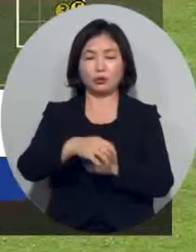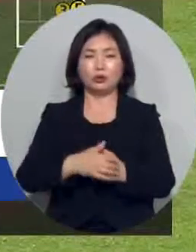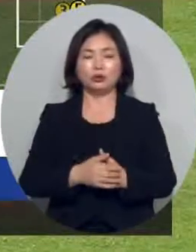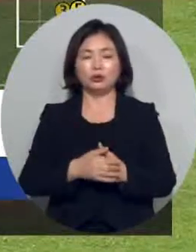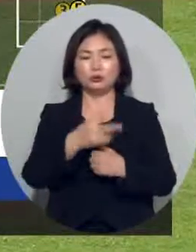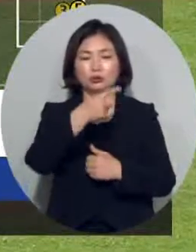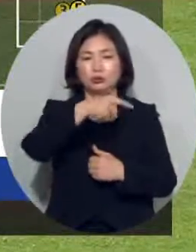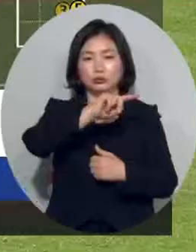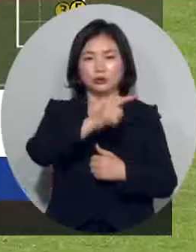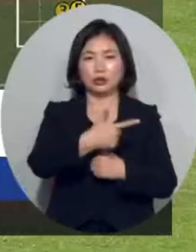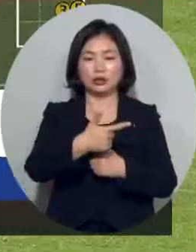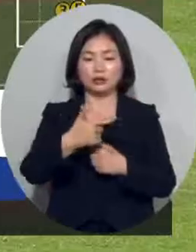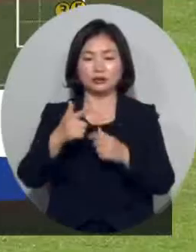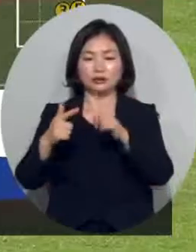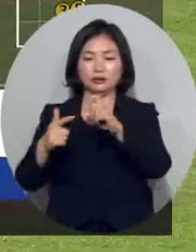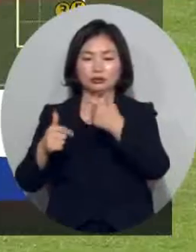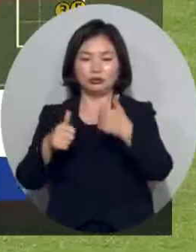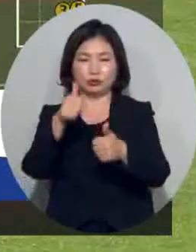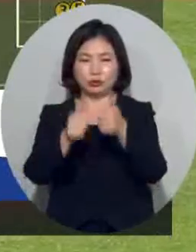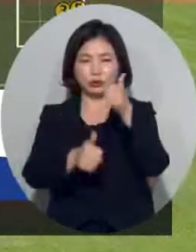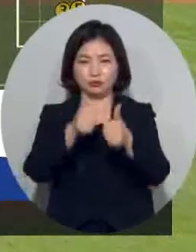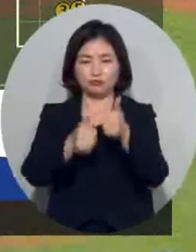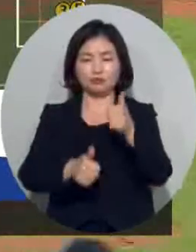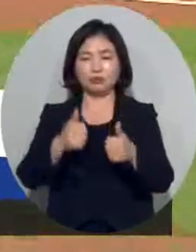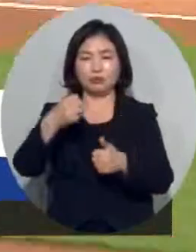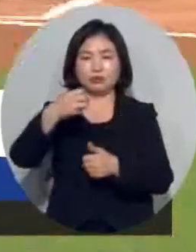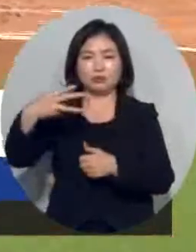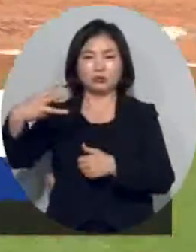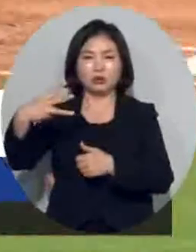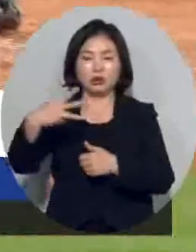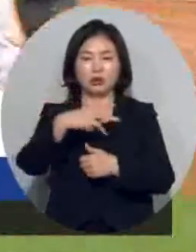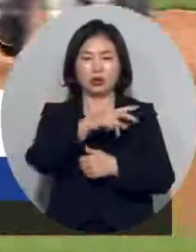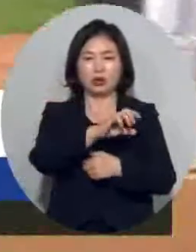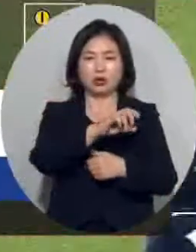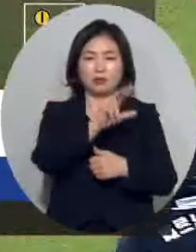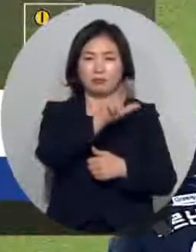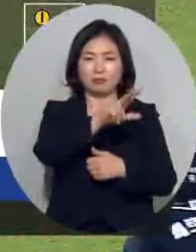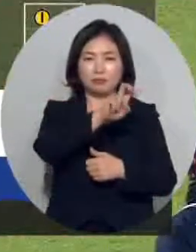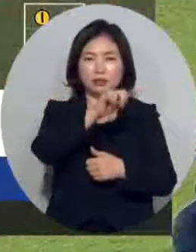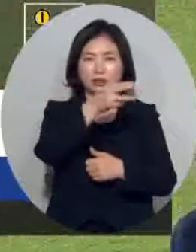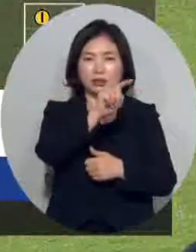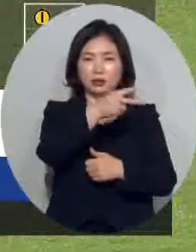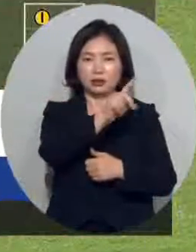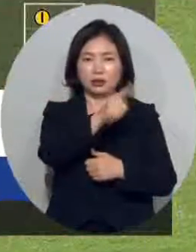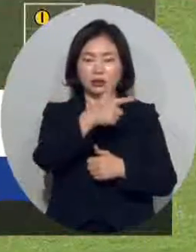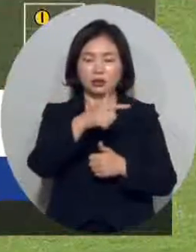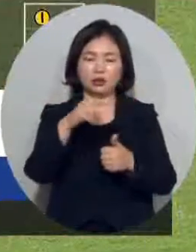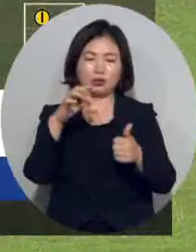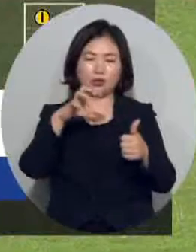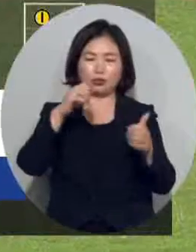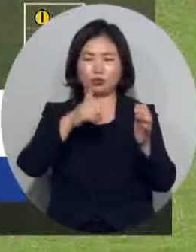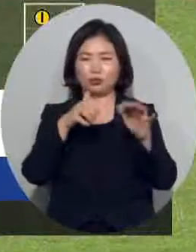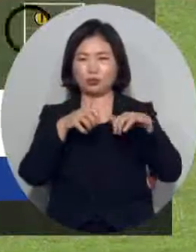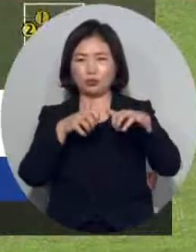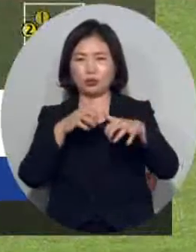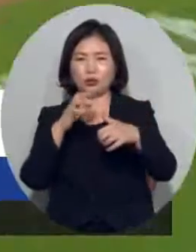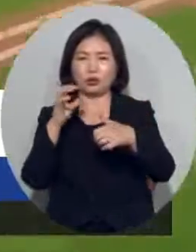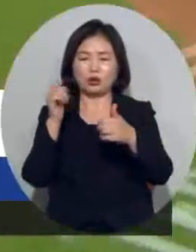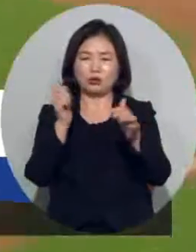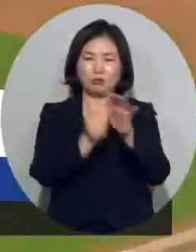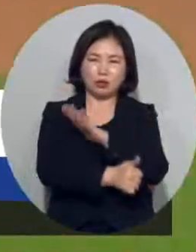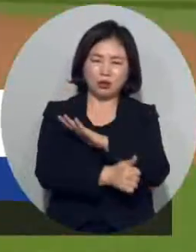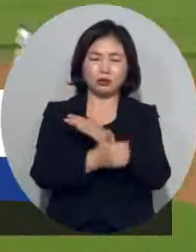펼쳐진 두산과의 시즌 16차전에서 삼성은 상대 선발 미란다 공략에 실패하며 한 점도 뽑지